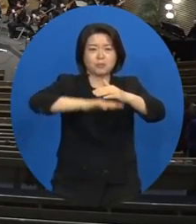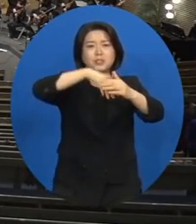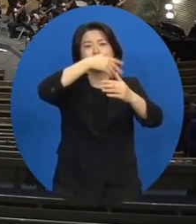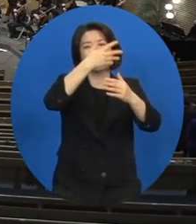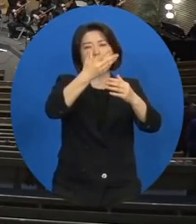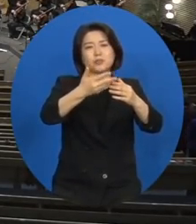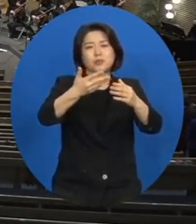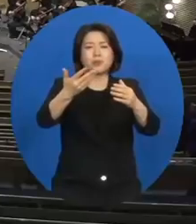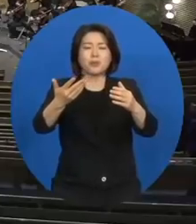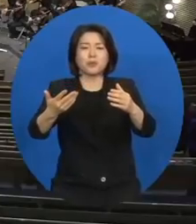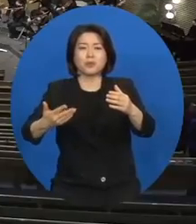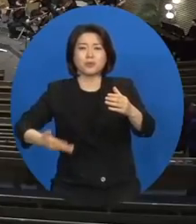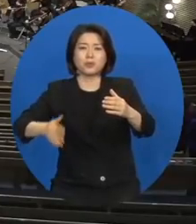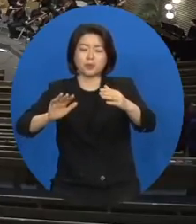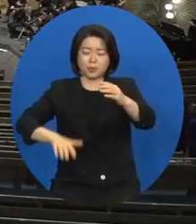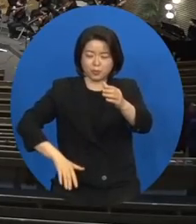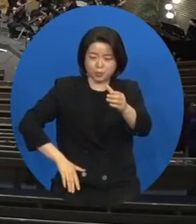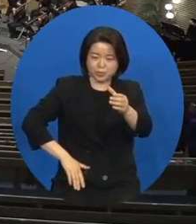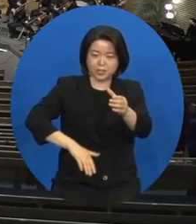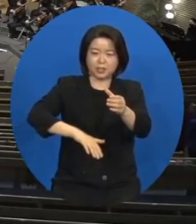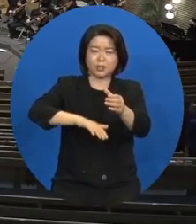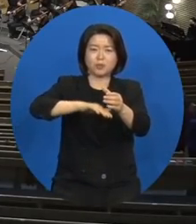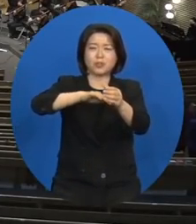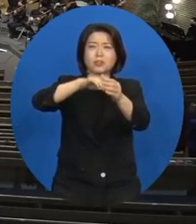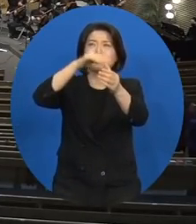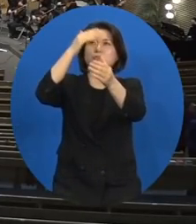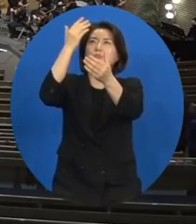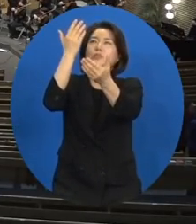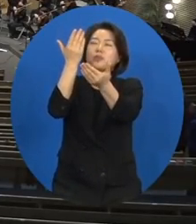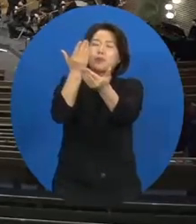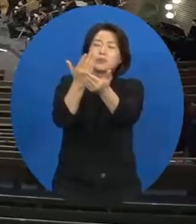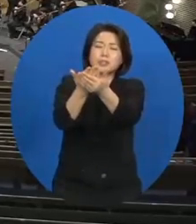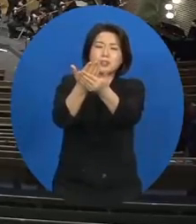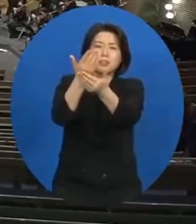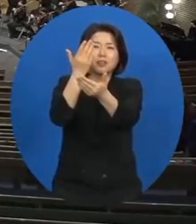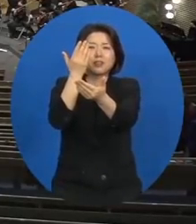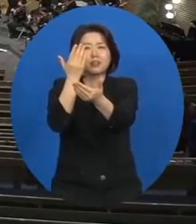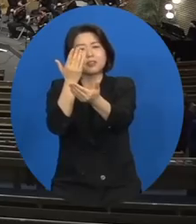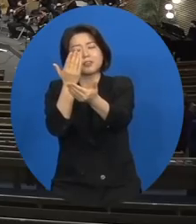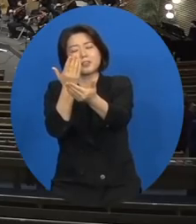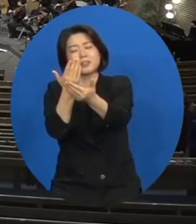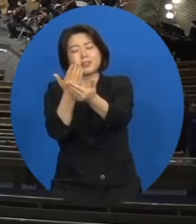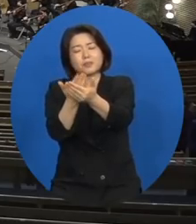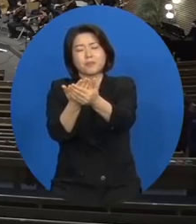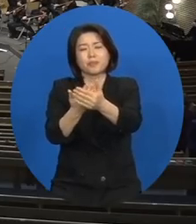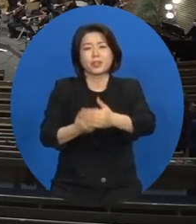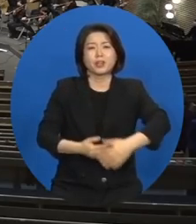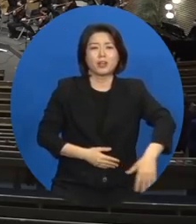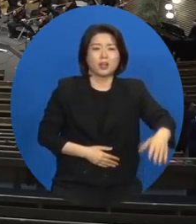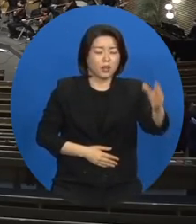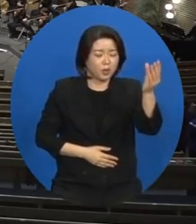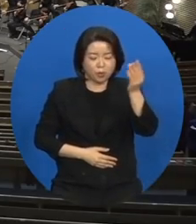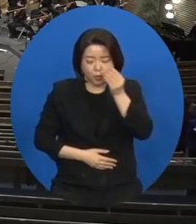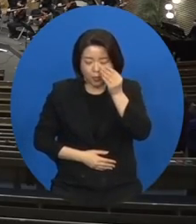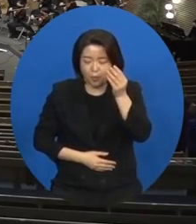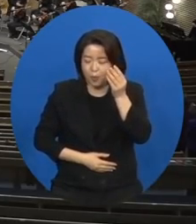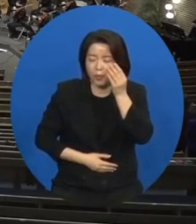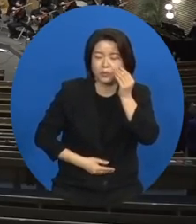넘치도록 세워 새 소리도 싸 떨 버 주 니 어